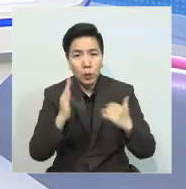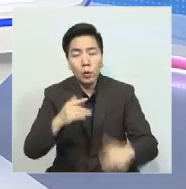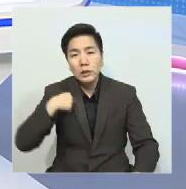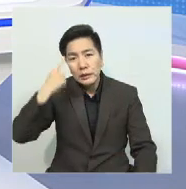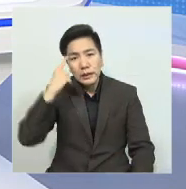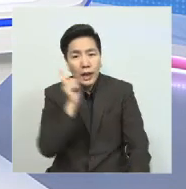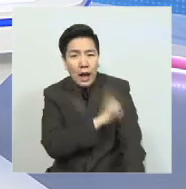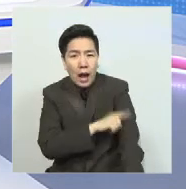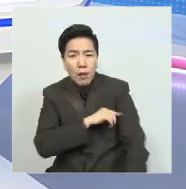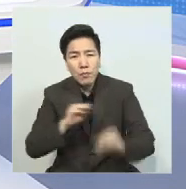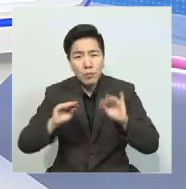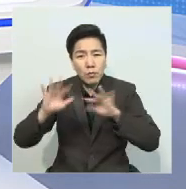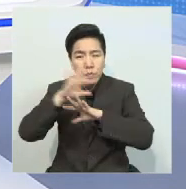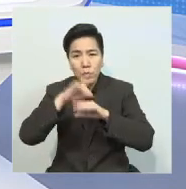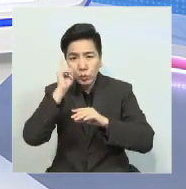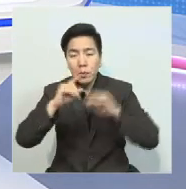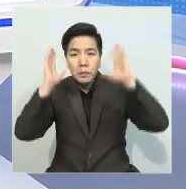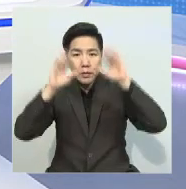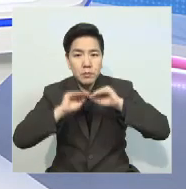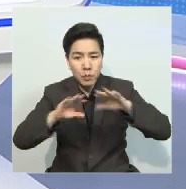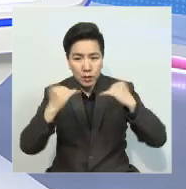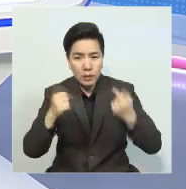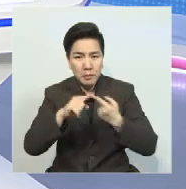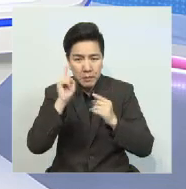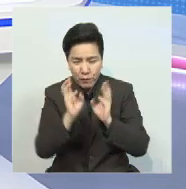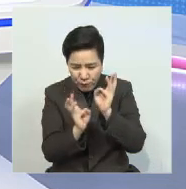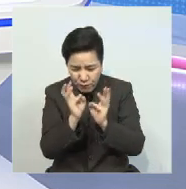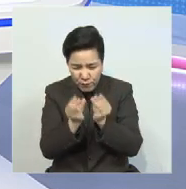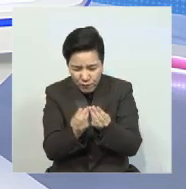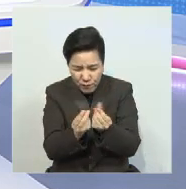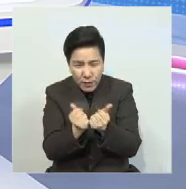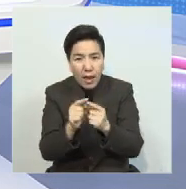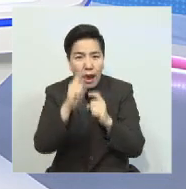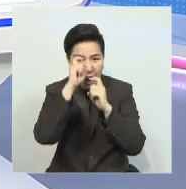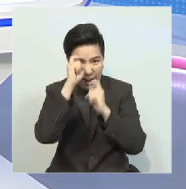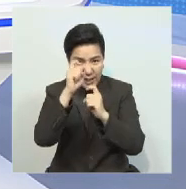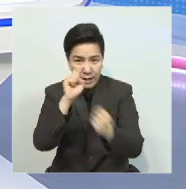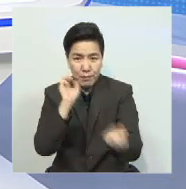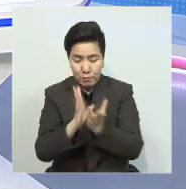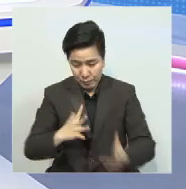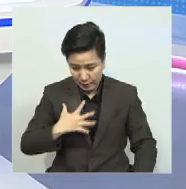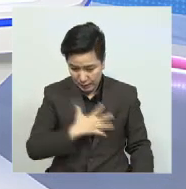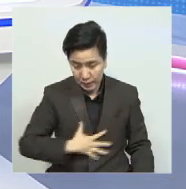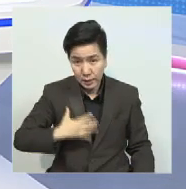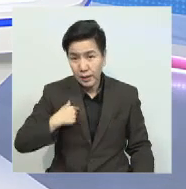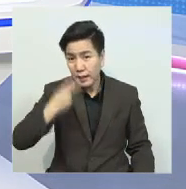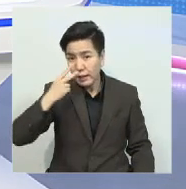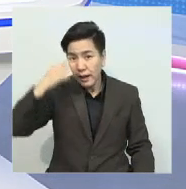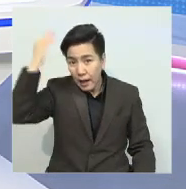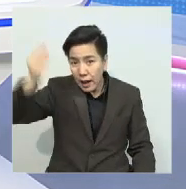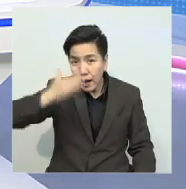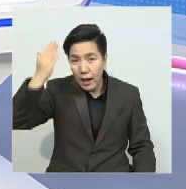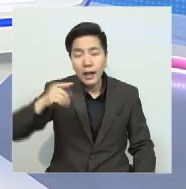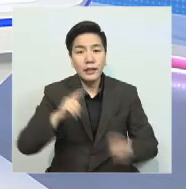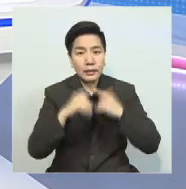ยังคิดว่ามันเป็นหมอกควันอยู่นะคะก็ต้องช่วยกันประชาสัมพันธ์ว่าอันนี้เป็นฝุ่นละอองขนาดเล็กที่มีอันตรายนะคะเพราะฉะนั้นหลายคนเห็นสภาพอากาศแ